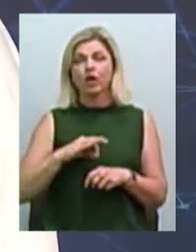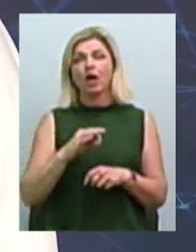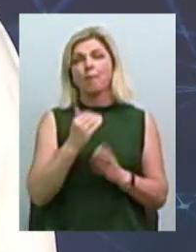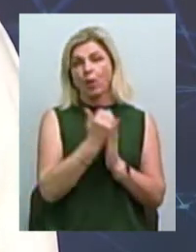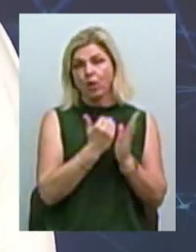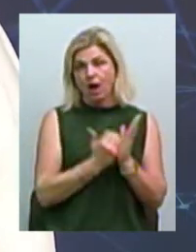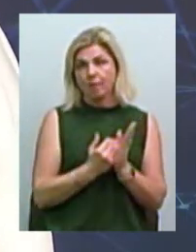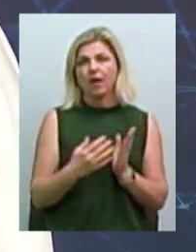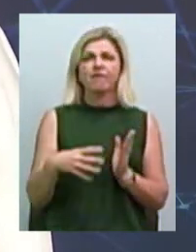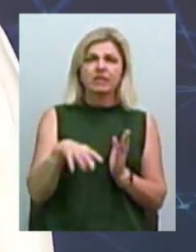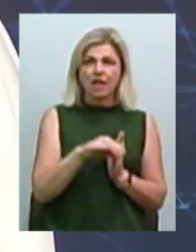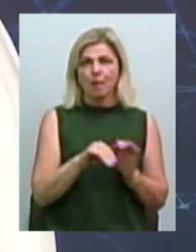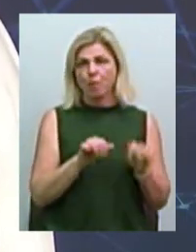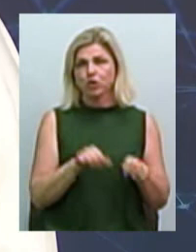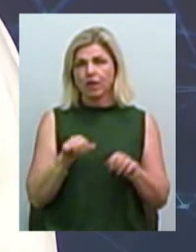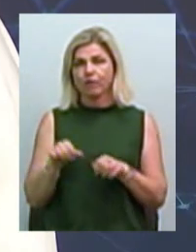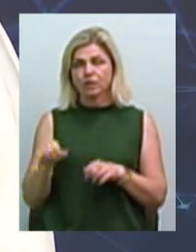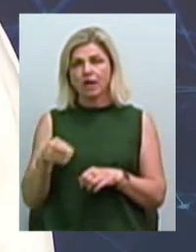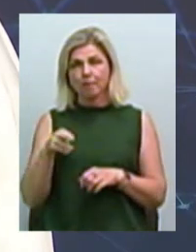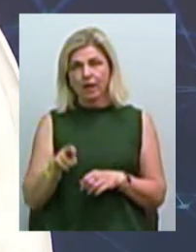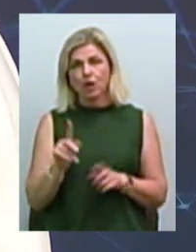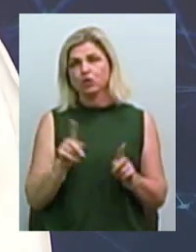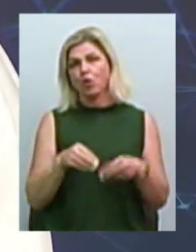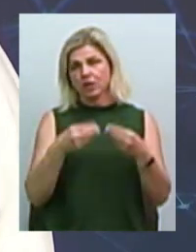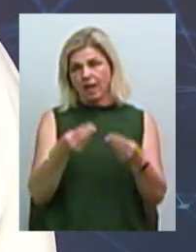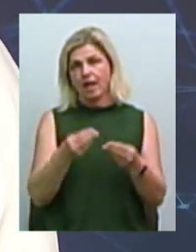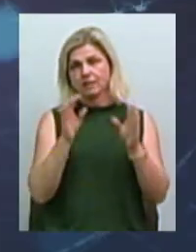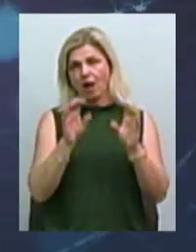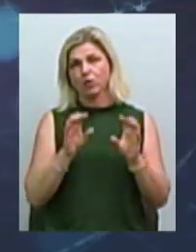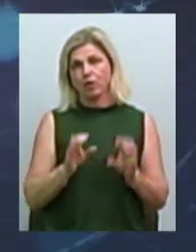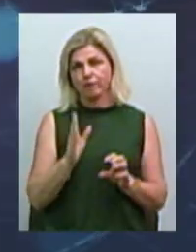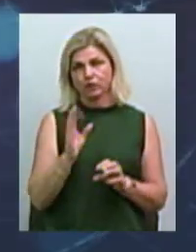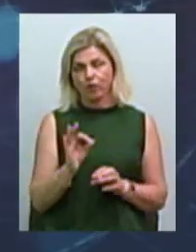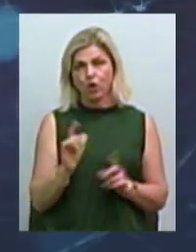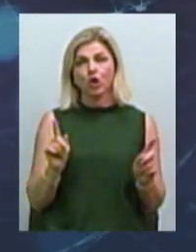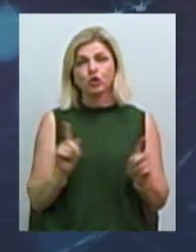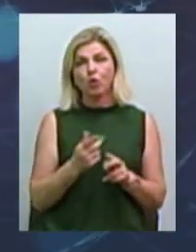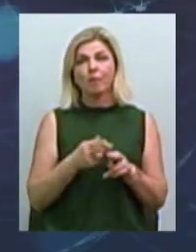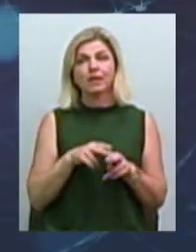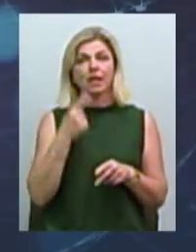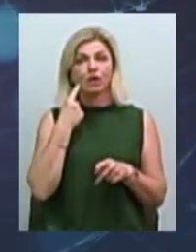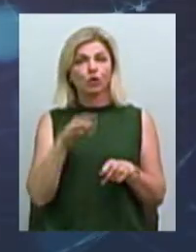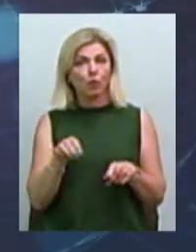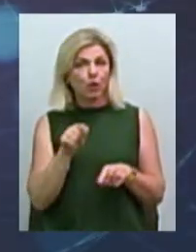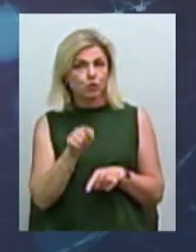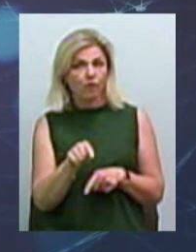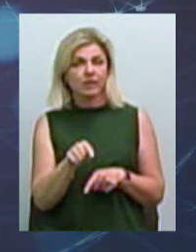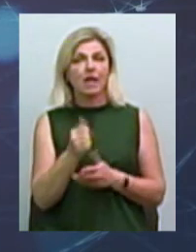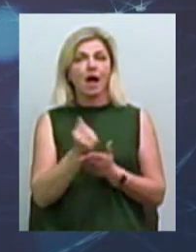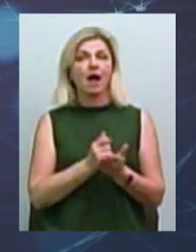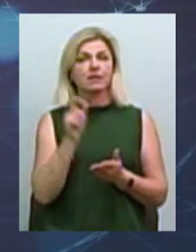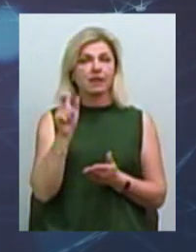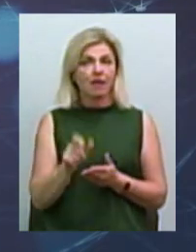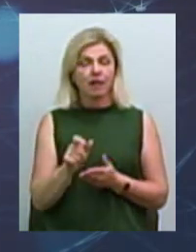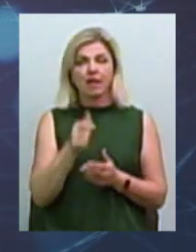всіма можливими можливостями, яке надає нам законодавство. Для того, щоб цей недобросовісний кандидат в